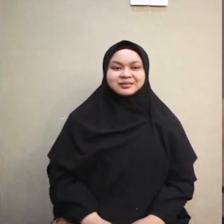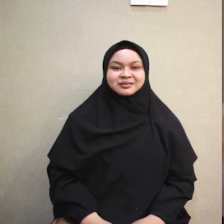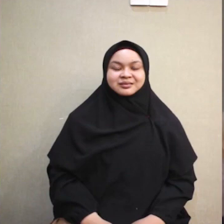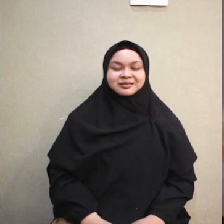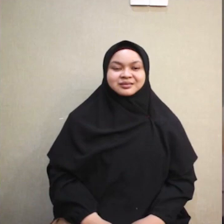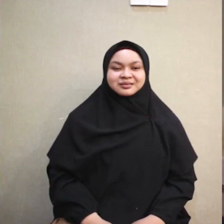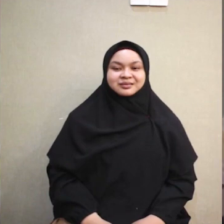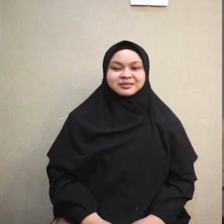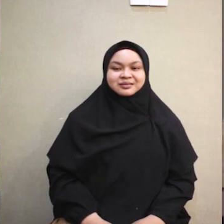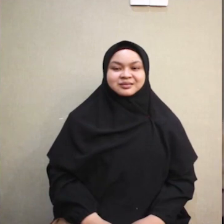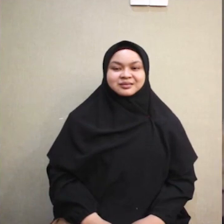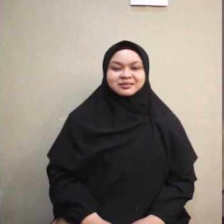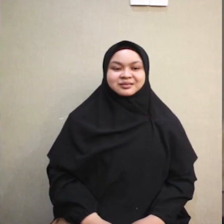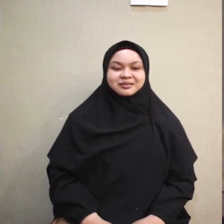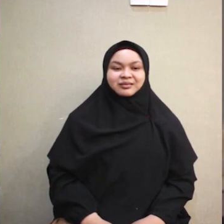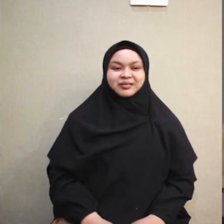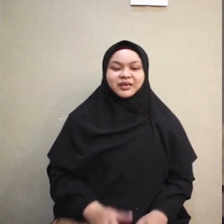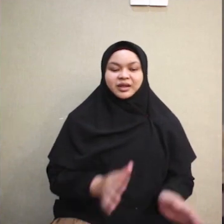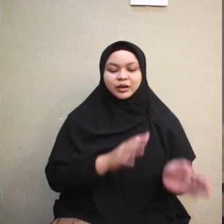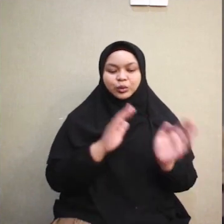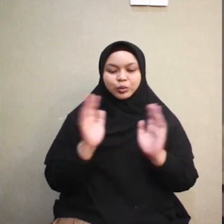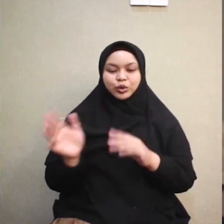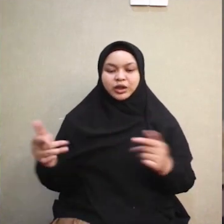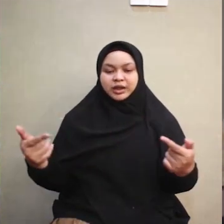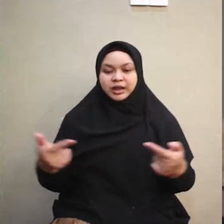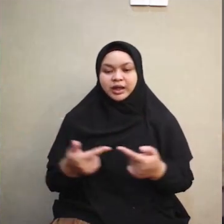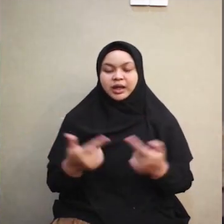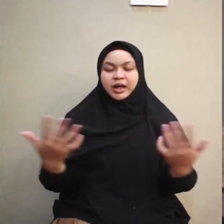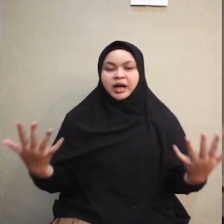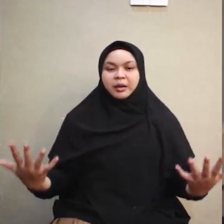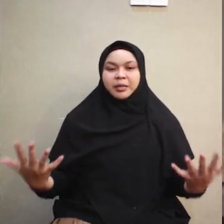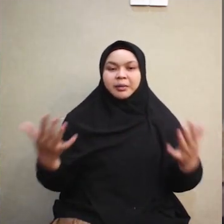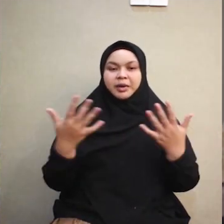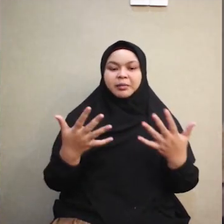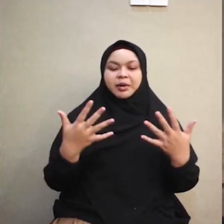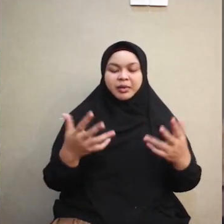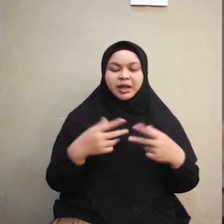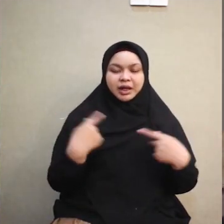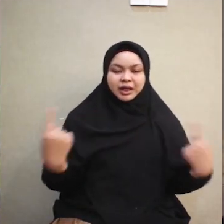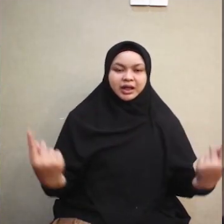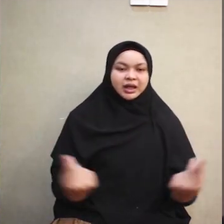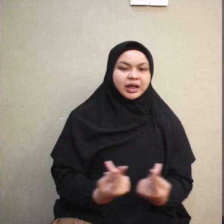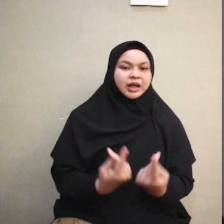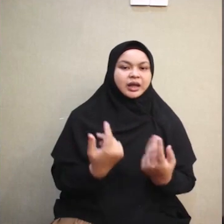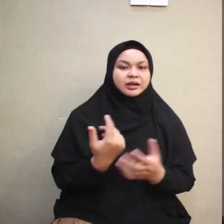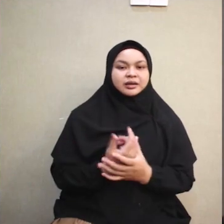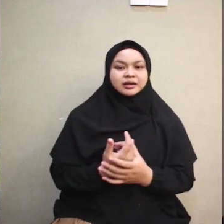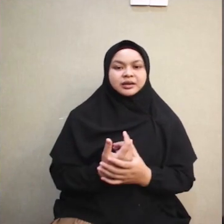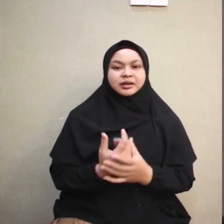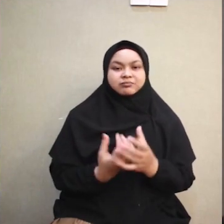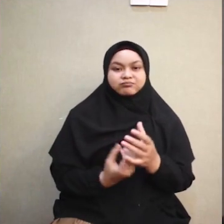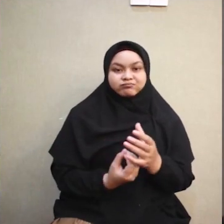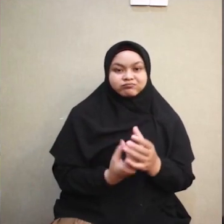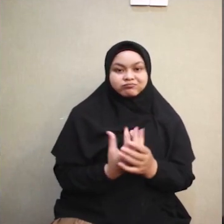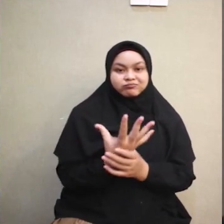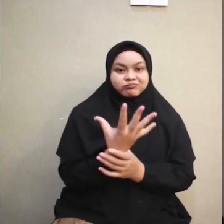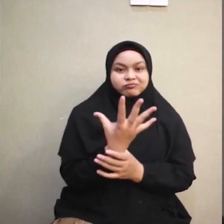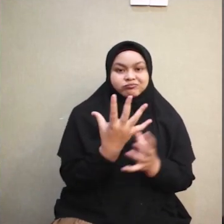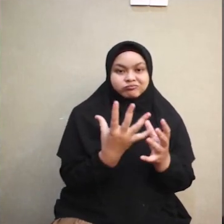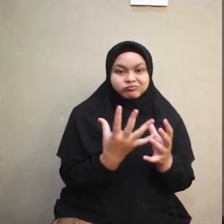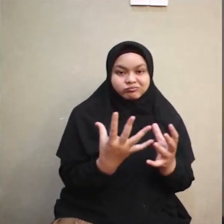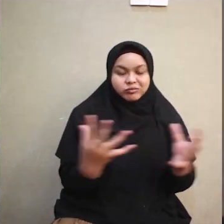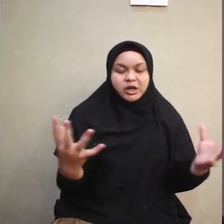nah kemudian terkait dengan bagaimana kita mengembangkan kawan-kawan yang